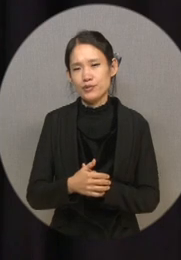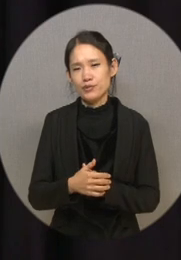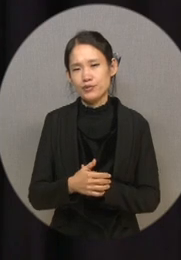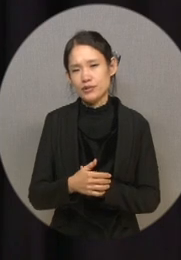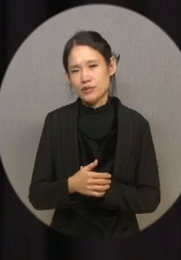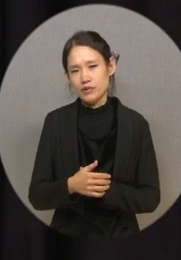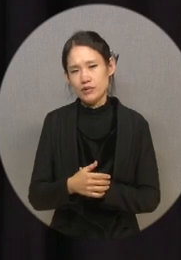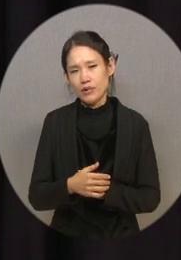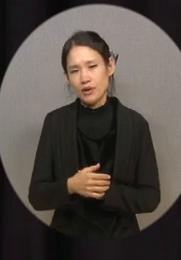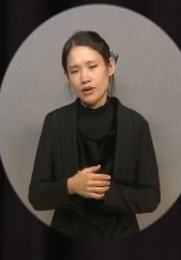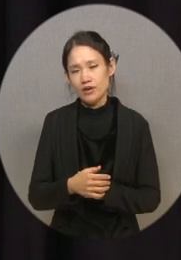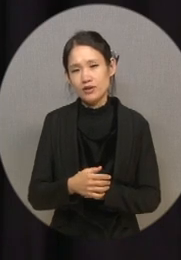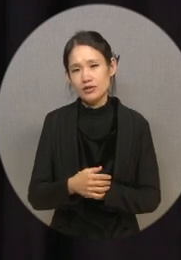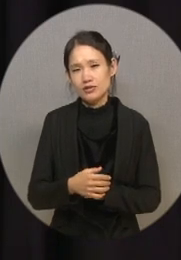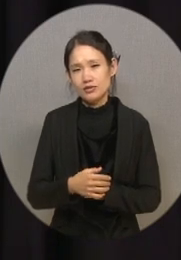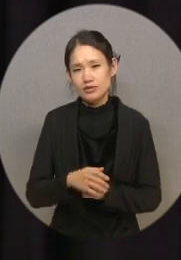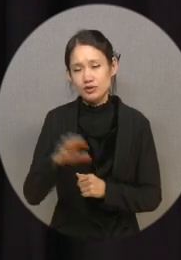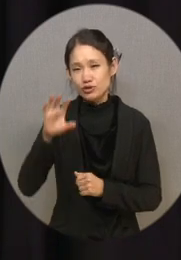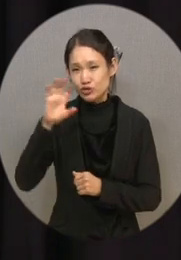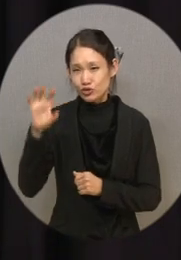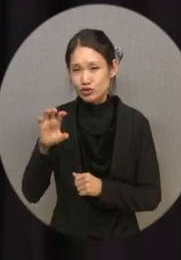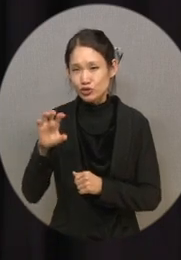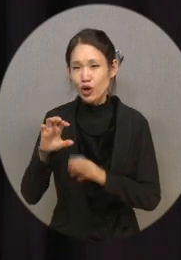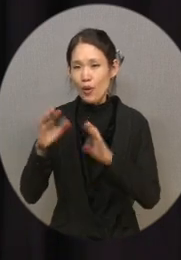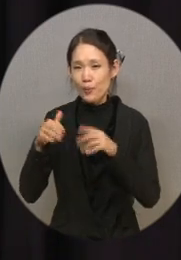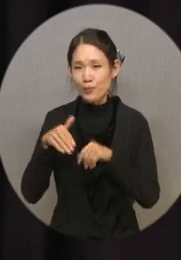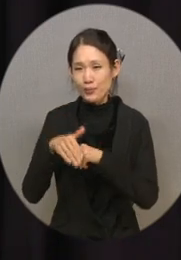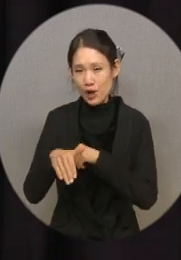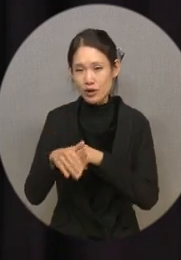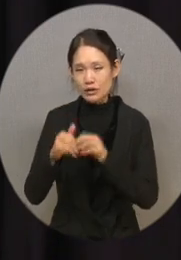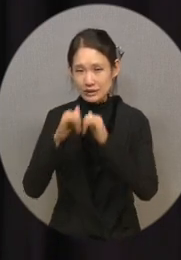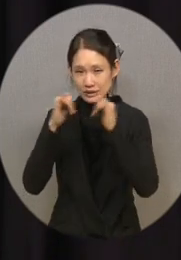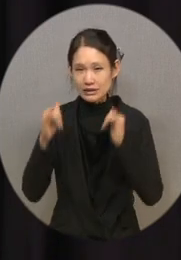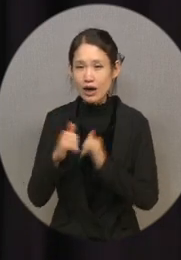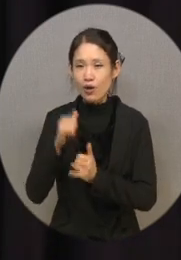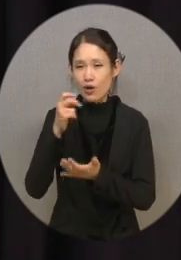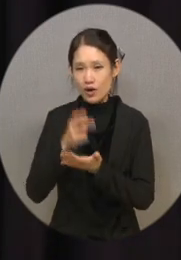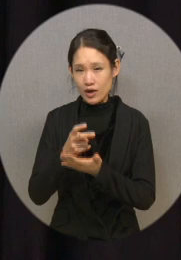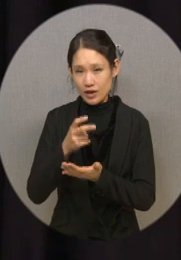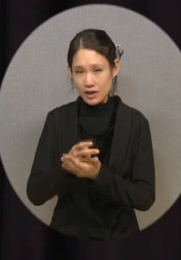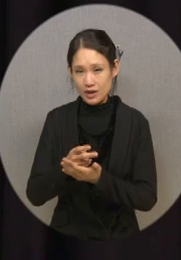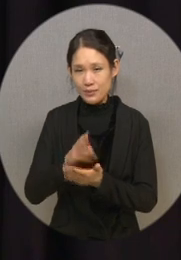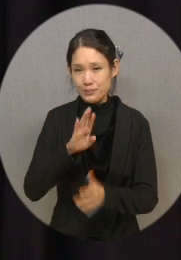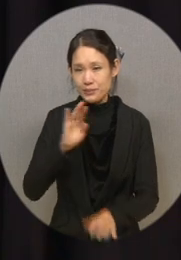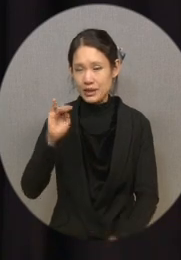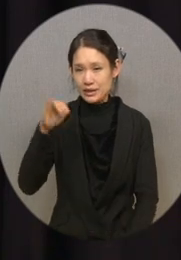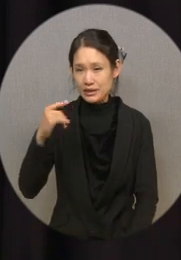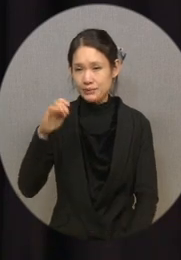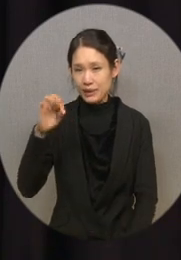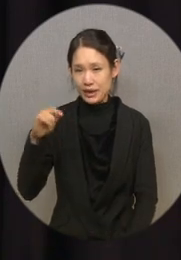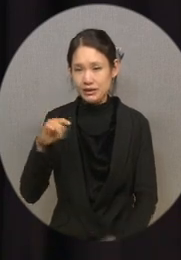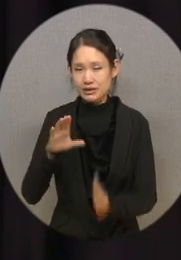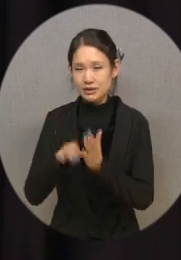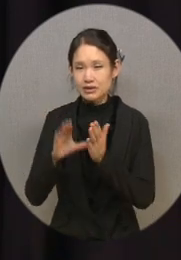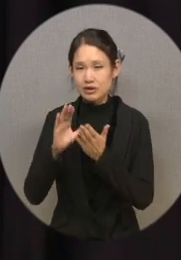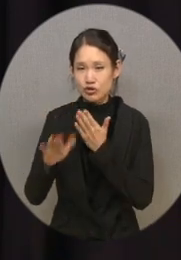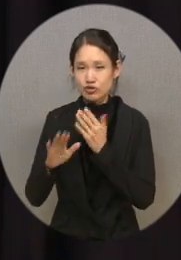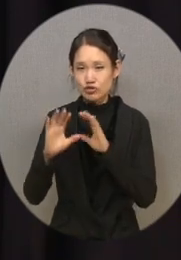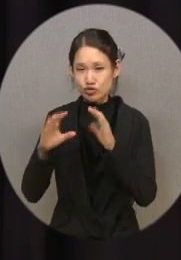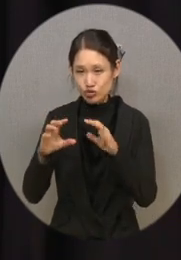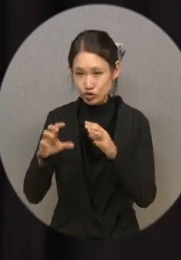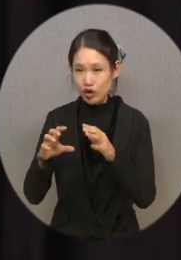예, 왜냐하면은 유럽형은 사회 제도적으로 뭐 비스마르크 시대 이후에 그렇지. 국가가 어떻게